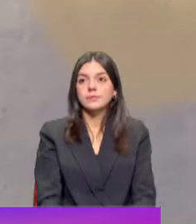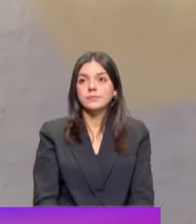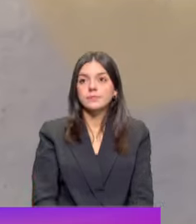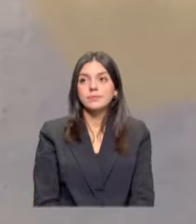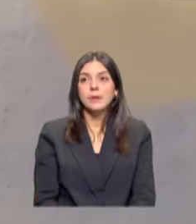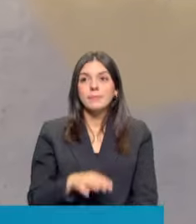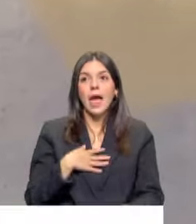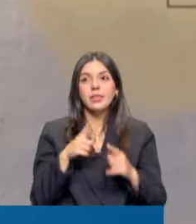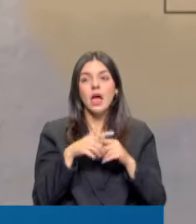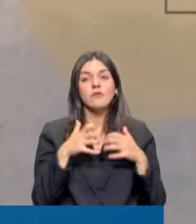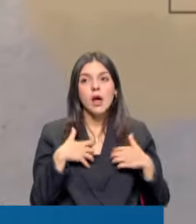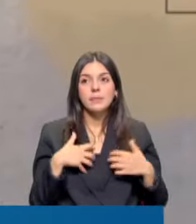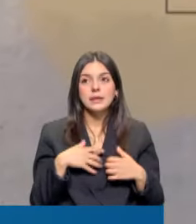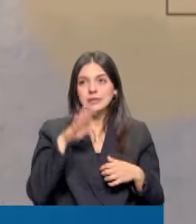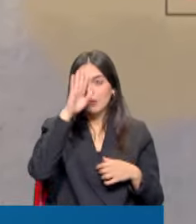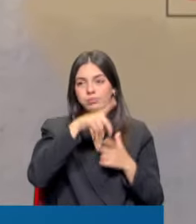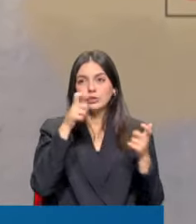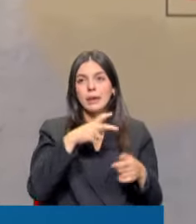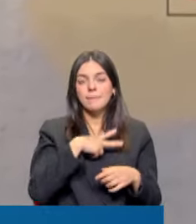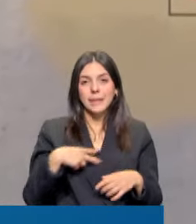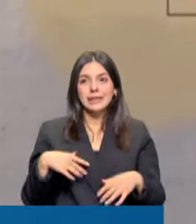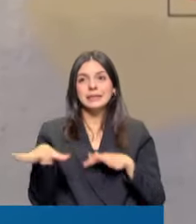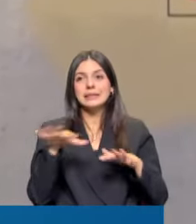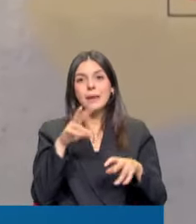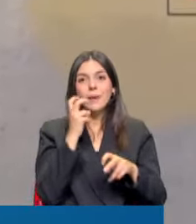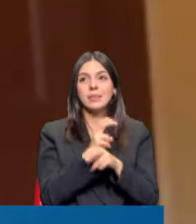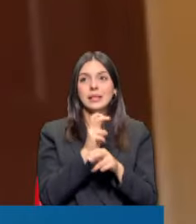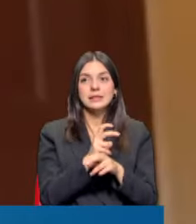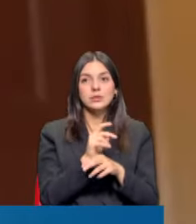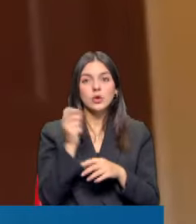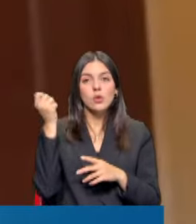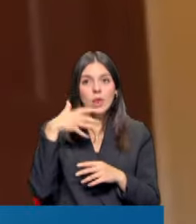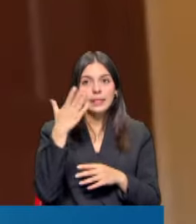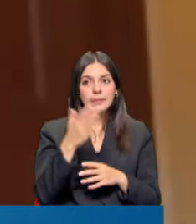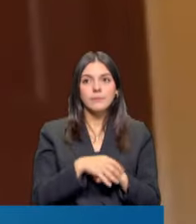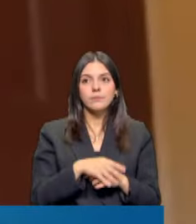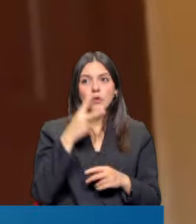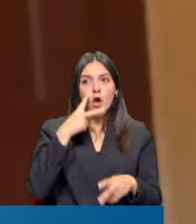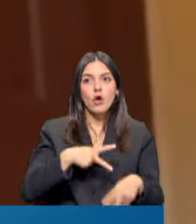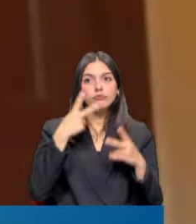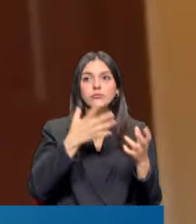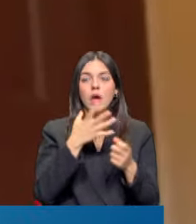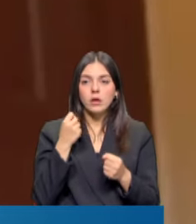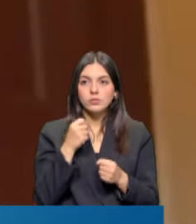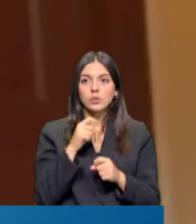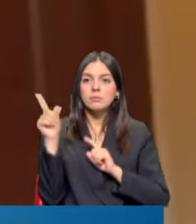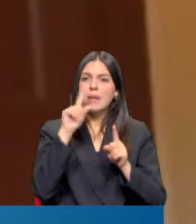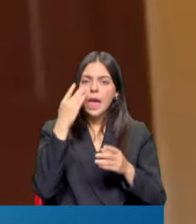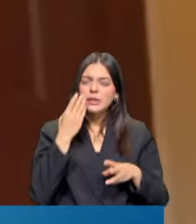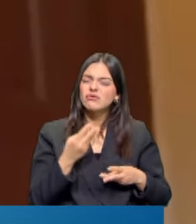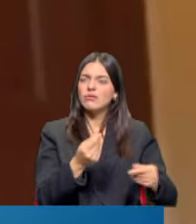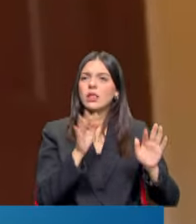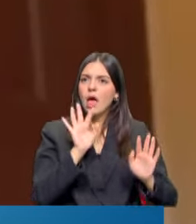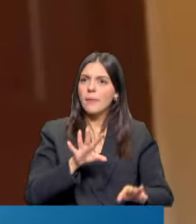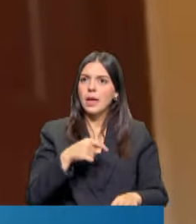Tayfun Kahraman, İstanbul Büyükşehir Belediyesi Deprem Risk Yönetimi ve Kentsel İyileştirme Daire Başkanıyım. Özgürlüğümüzü aldılar, hukuku çiğnediler